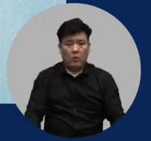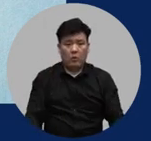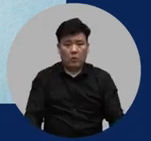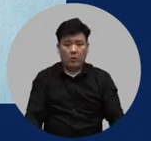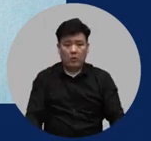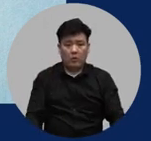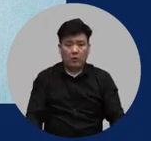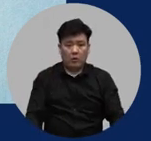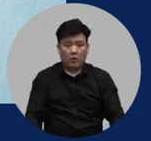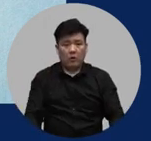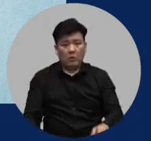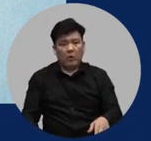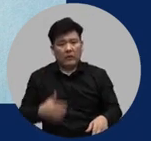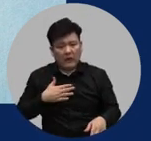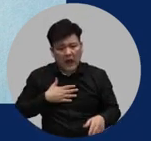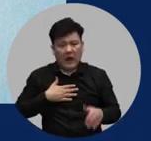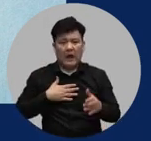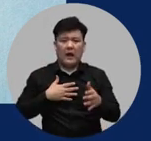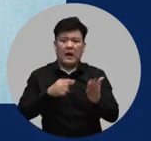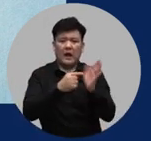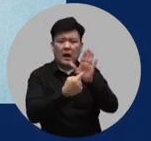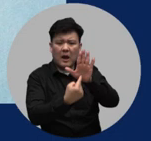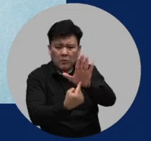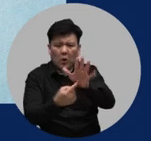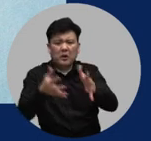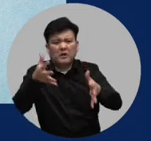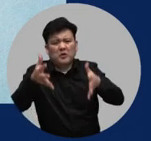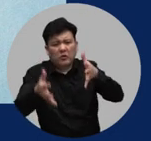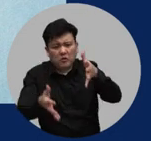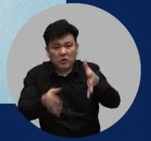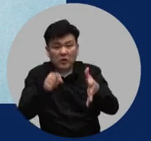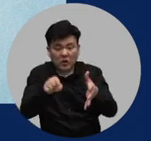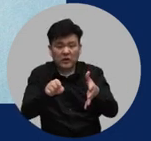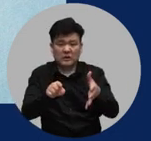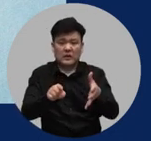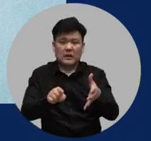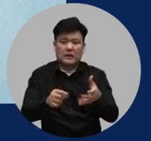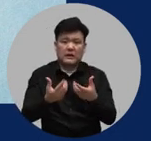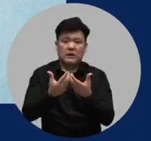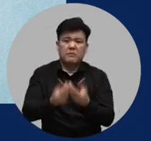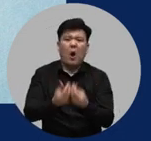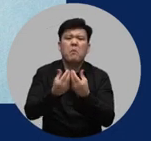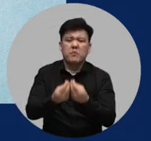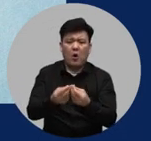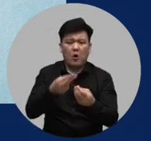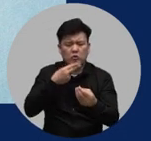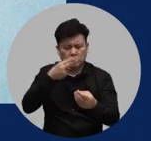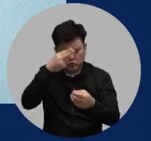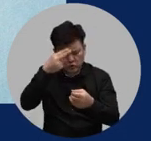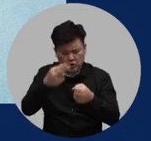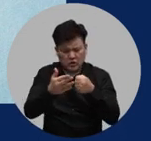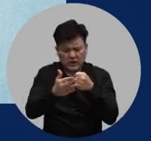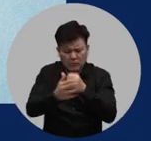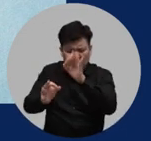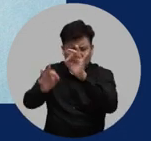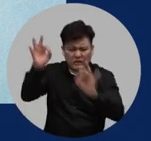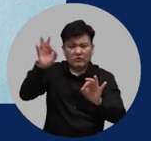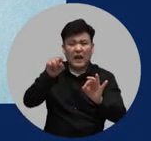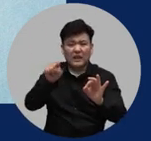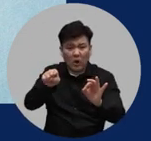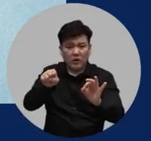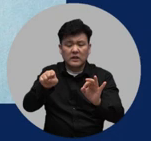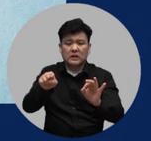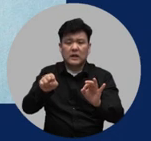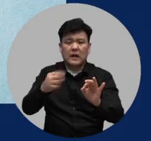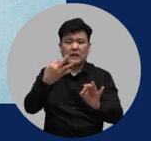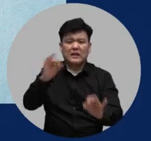표현이 서툴러서 그랬다는 것은 비겁한 변명이라는 점을 인지해야 하며 술 때문에 실수했다는 핑계는